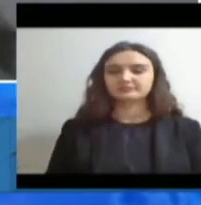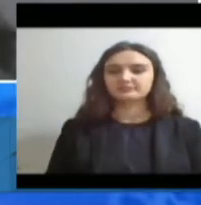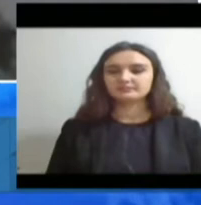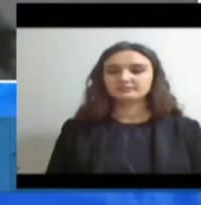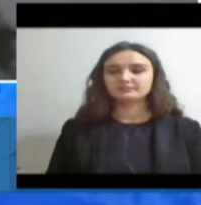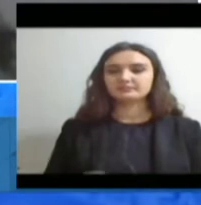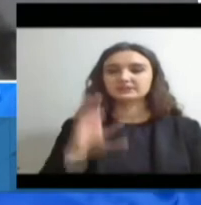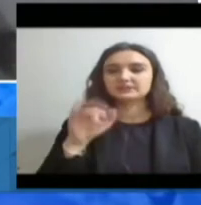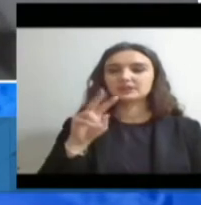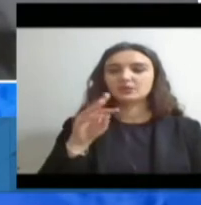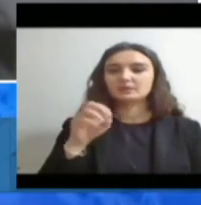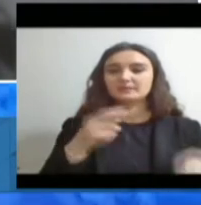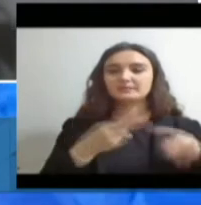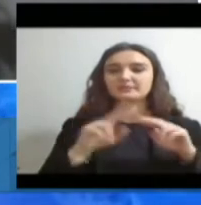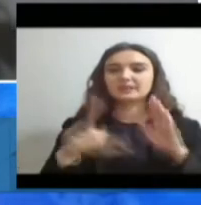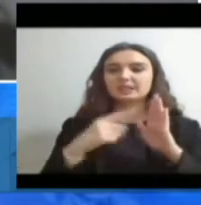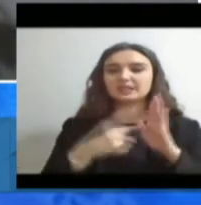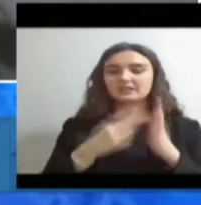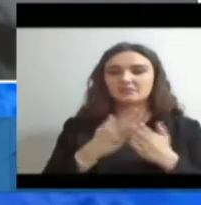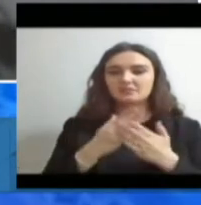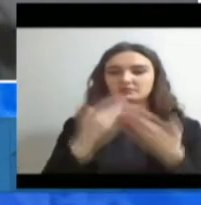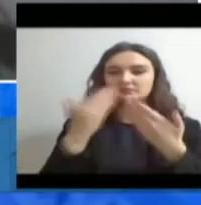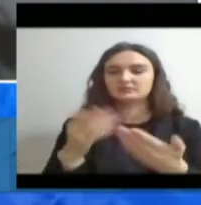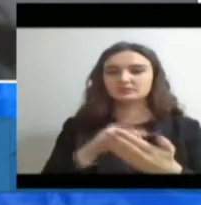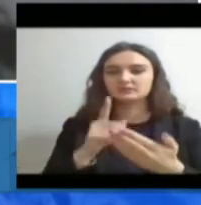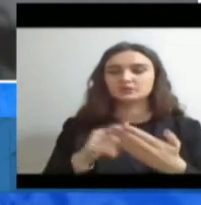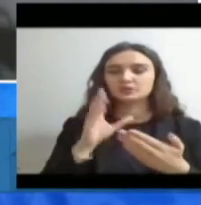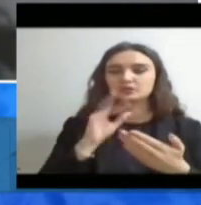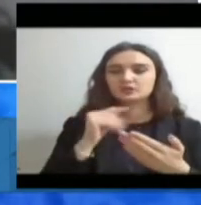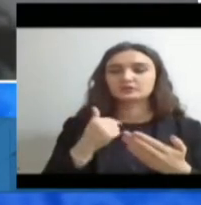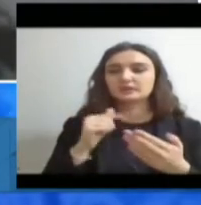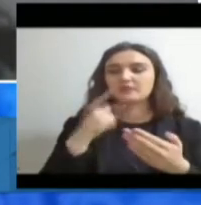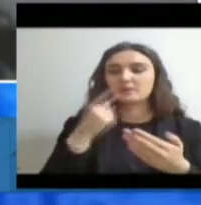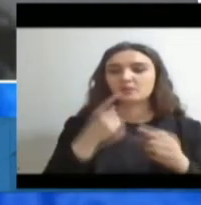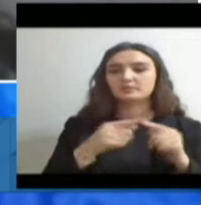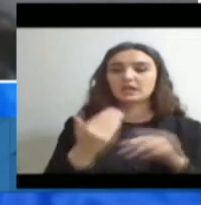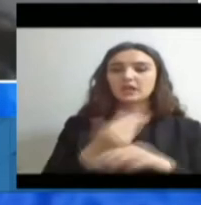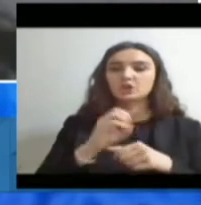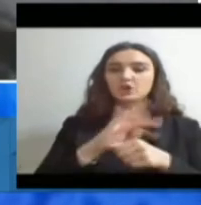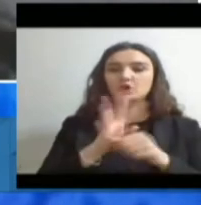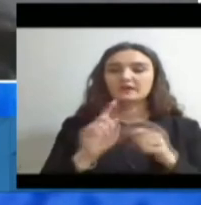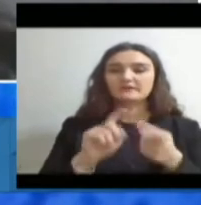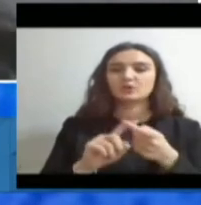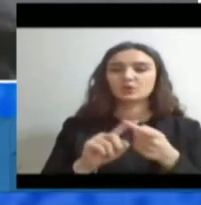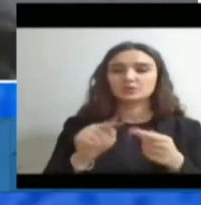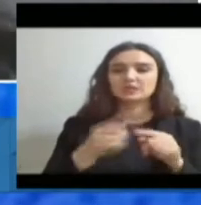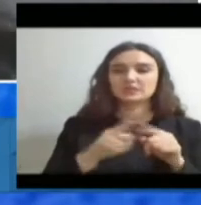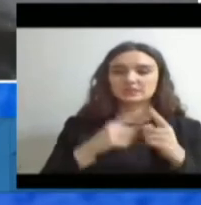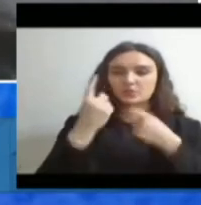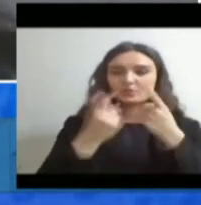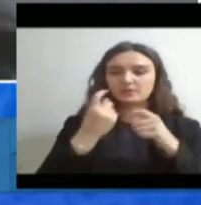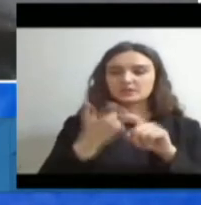სალომე, კითხვა გამიჩნდა. როდესაც ჩვენ ვლაპარაკობთ ახალ კორონავირუსზე, ეს ინფორმაცია